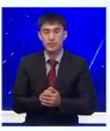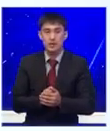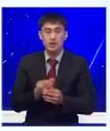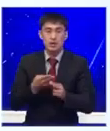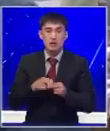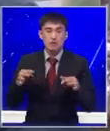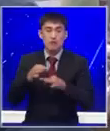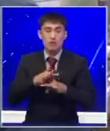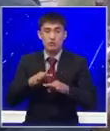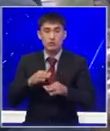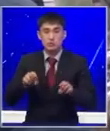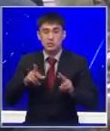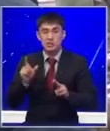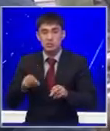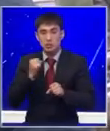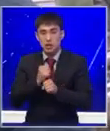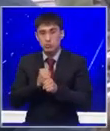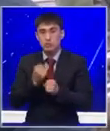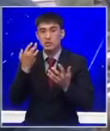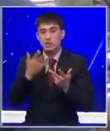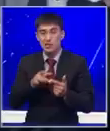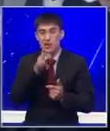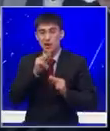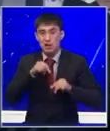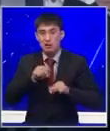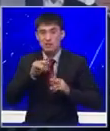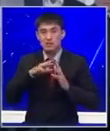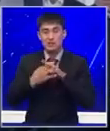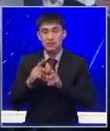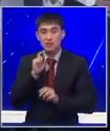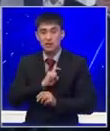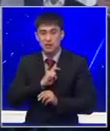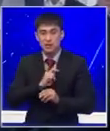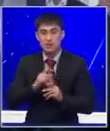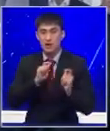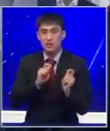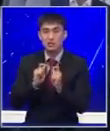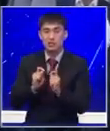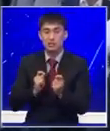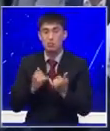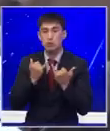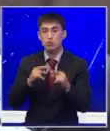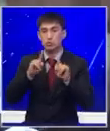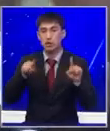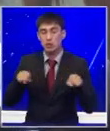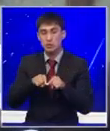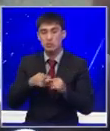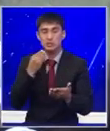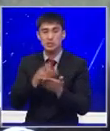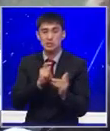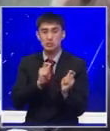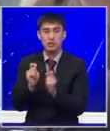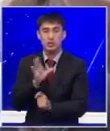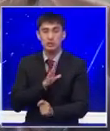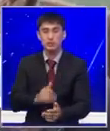того в рамках форума ряд специалистов проработавших несколько лет в сфере сельского хозяйства награждены почетными грамотами и ценными